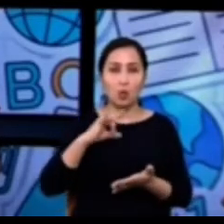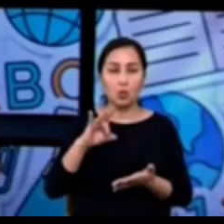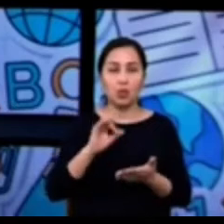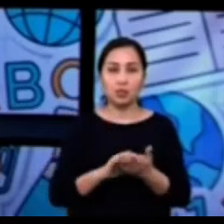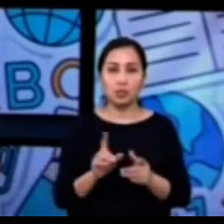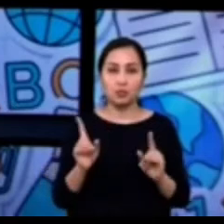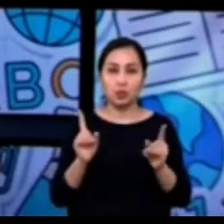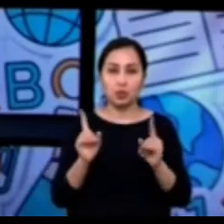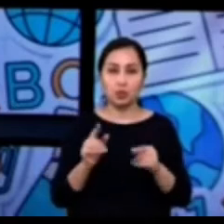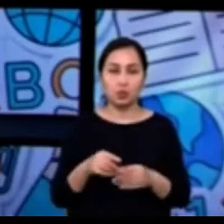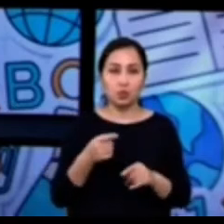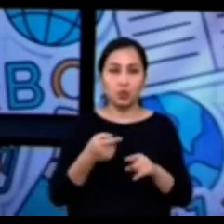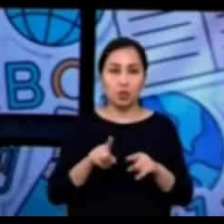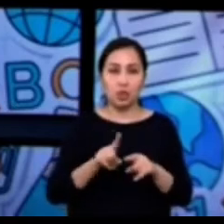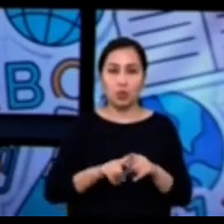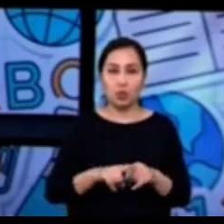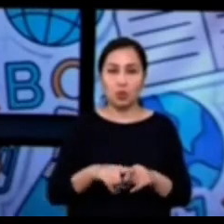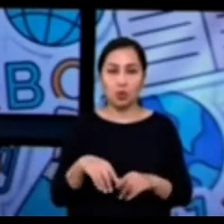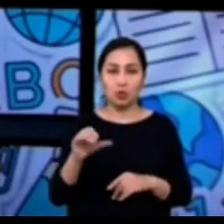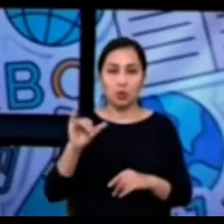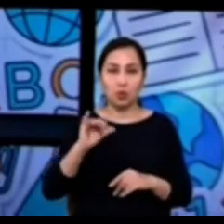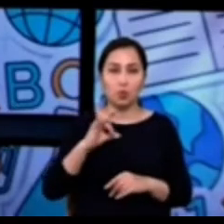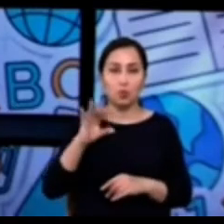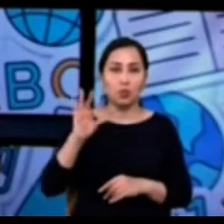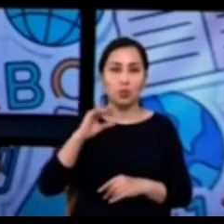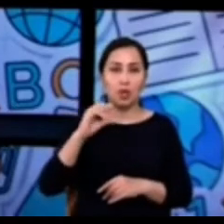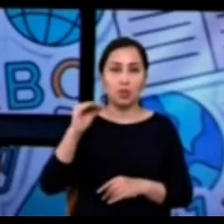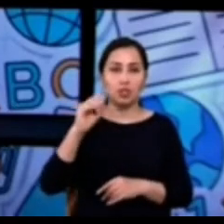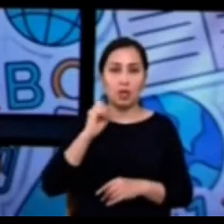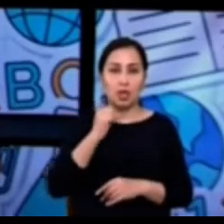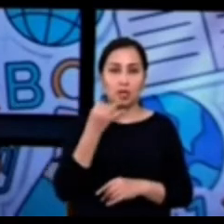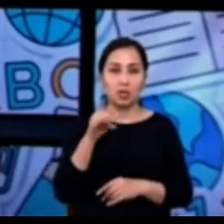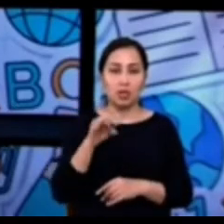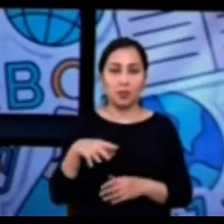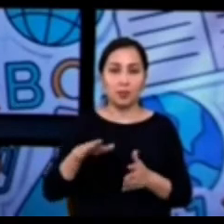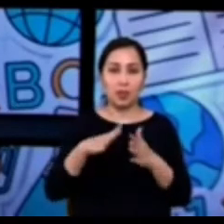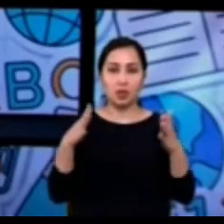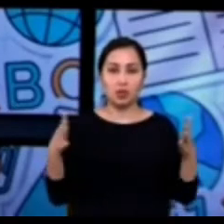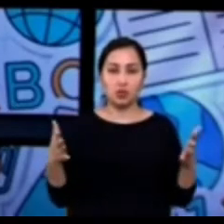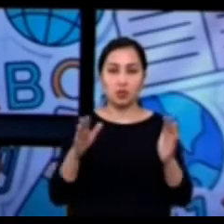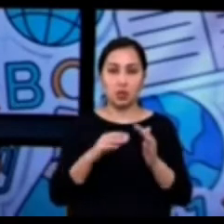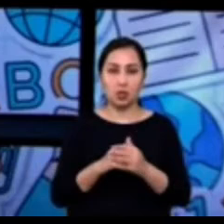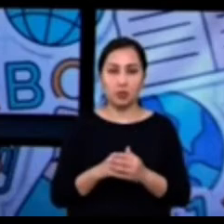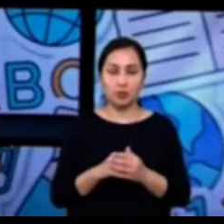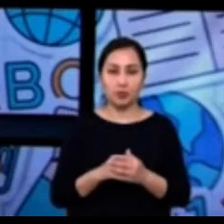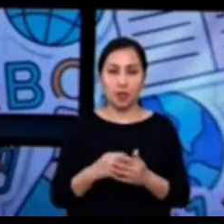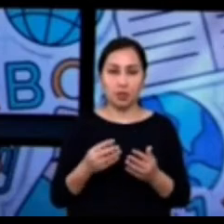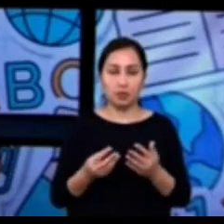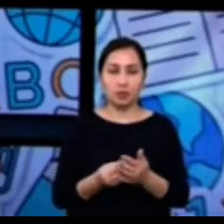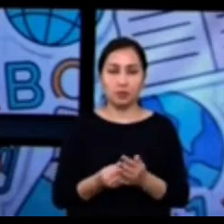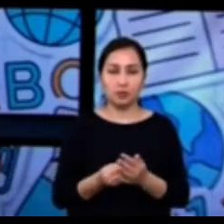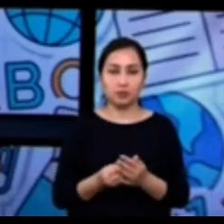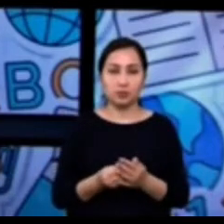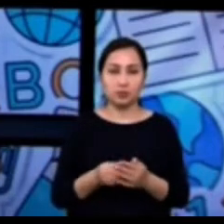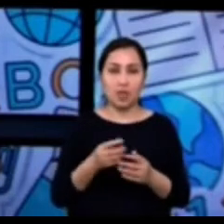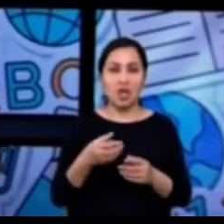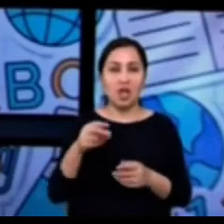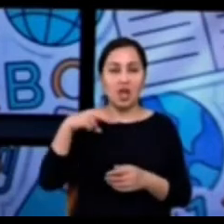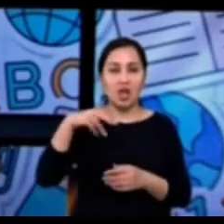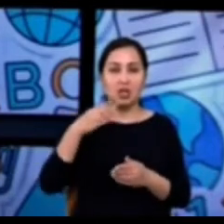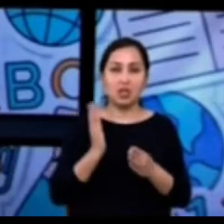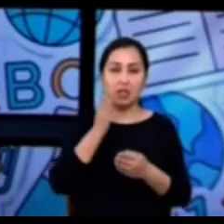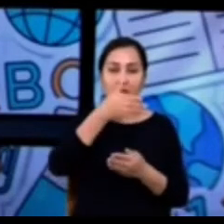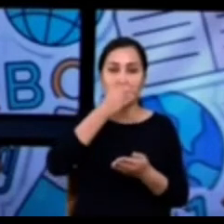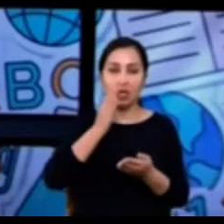А что такое урожай? Урожай – это большое количество уродившегося хлеба или